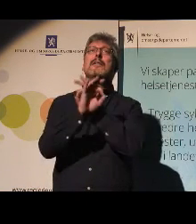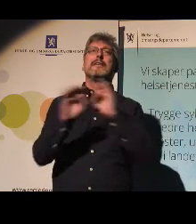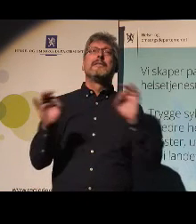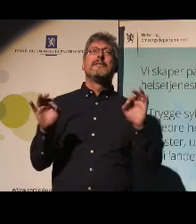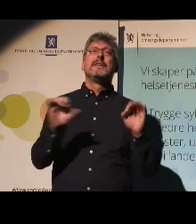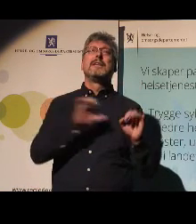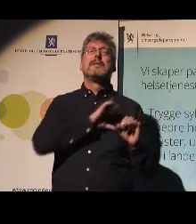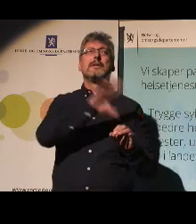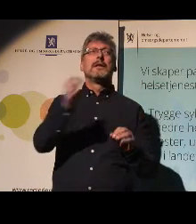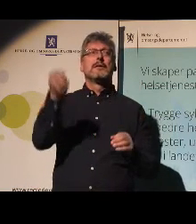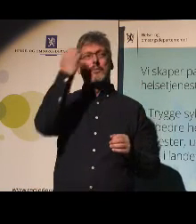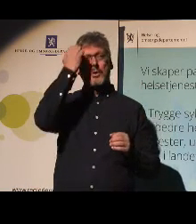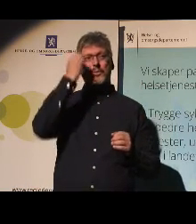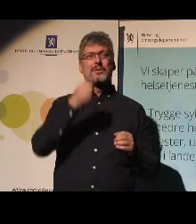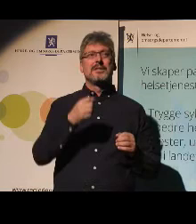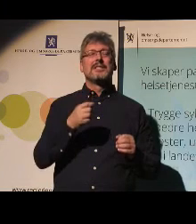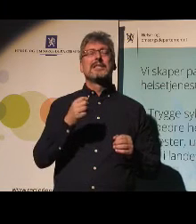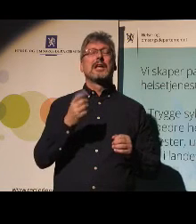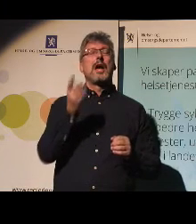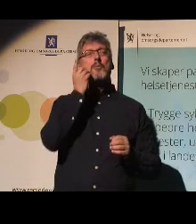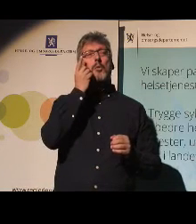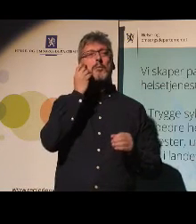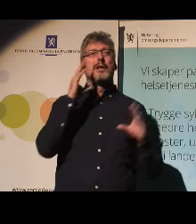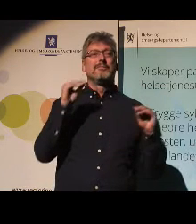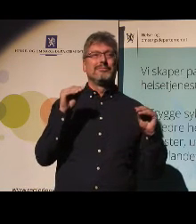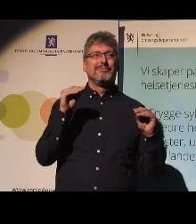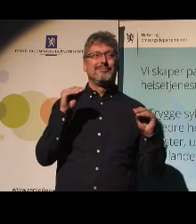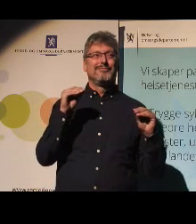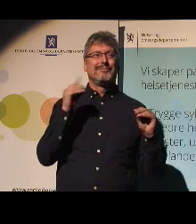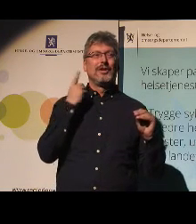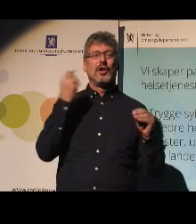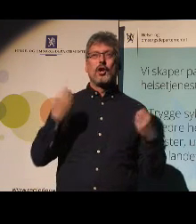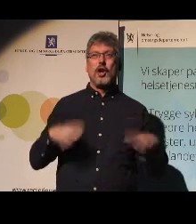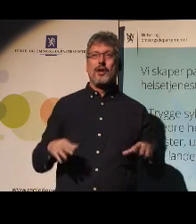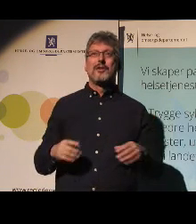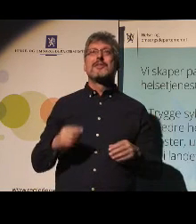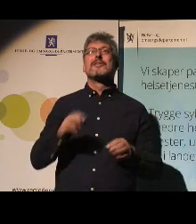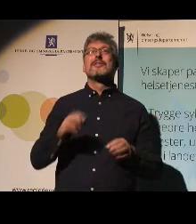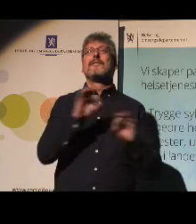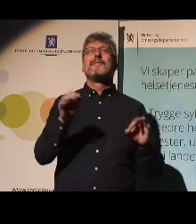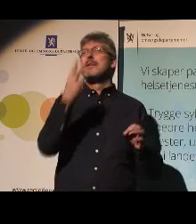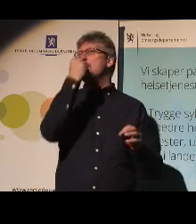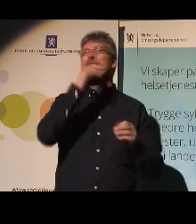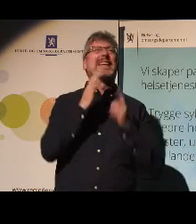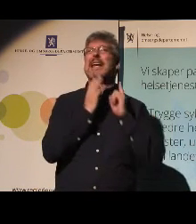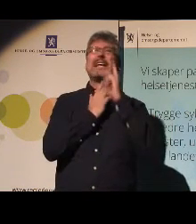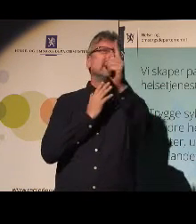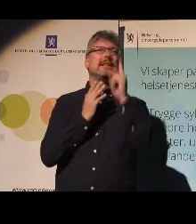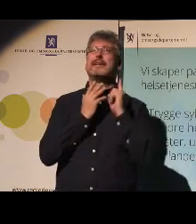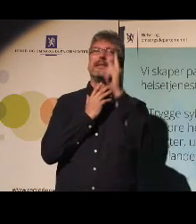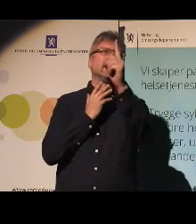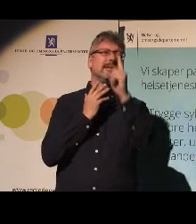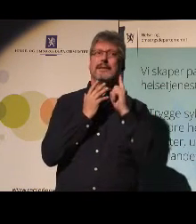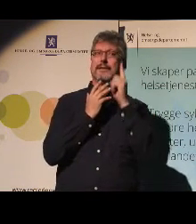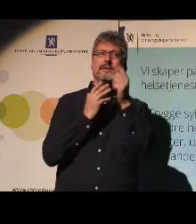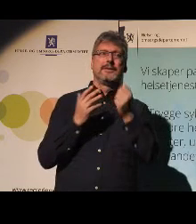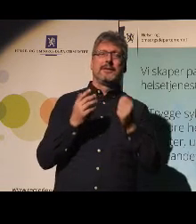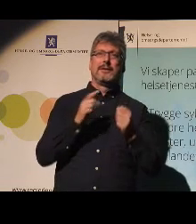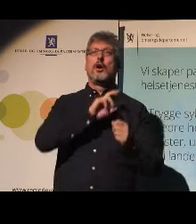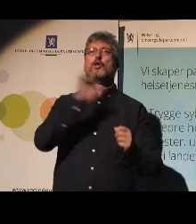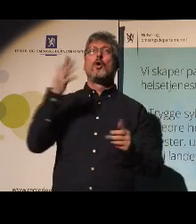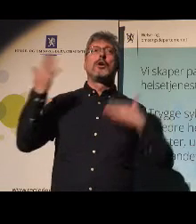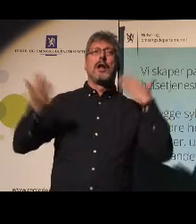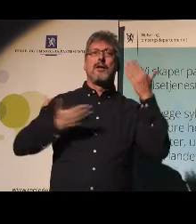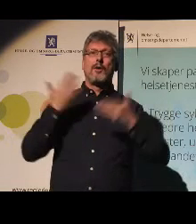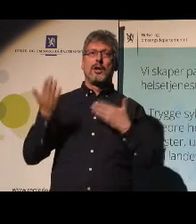alle husker å ha mobiltelefonen på lydløs. Det fint hvis dere prøver å ikke gå inn og ut av salen mens det